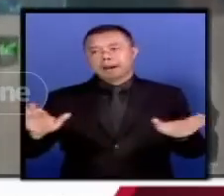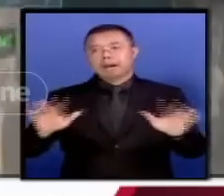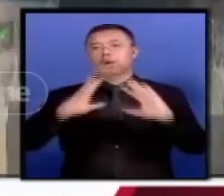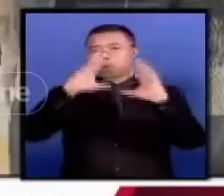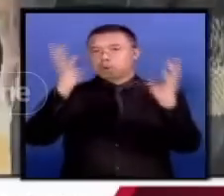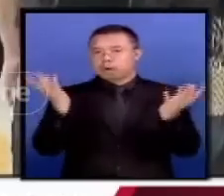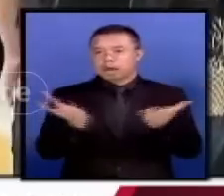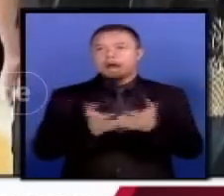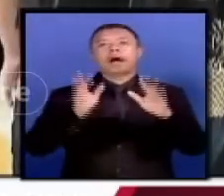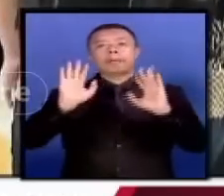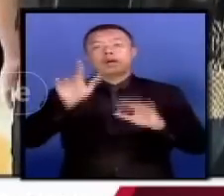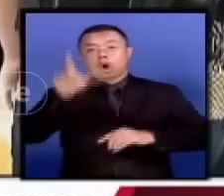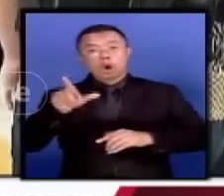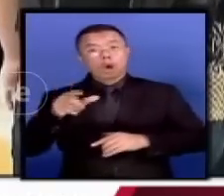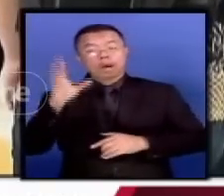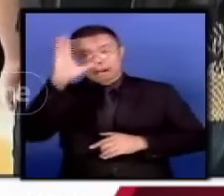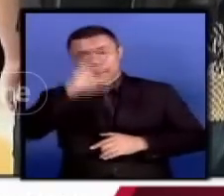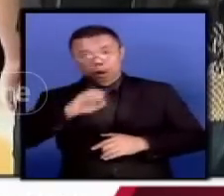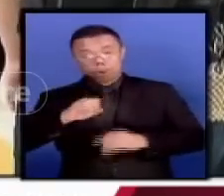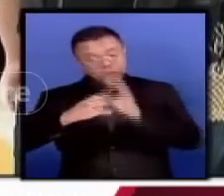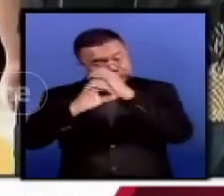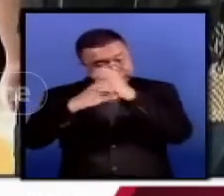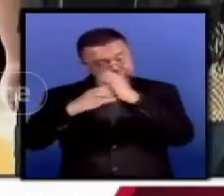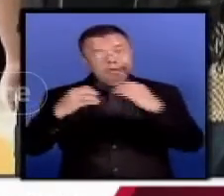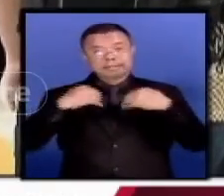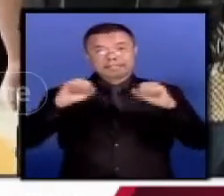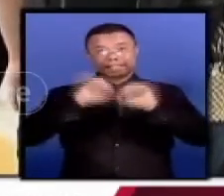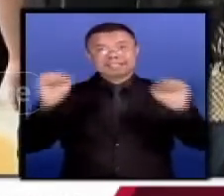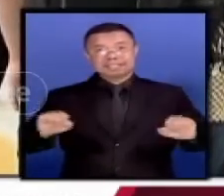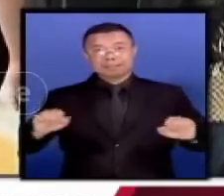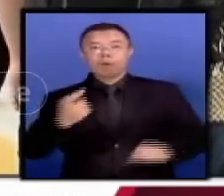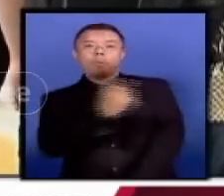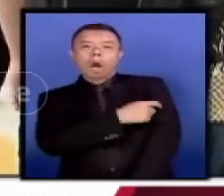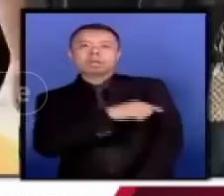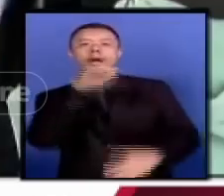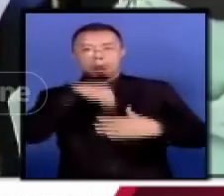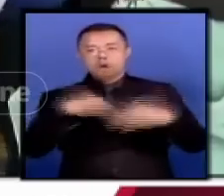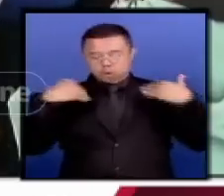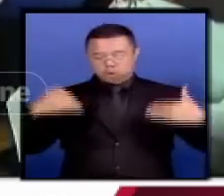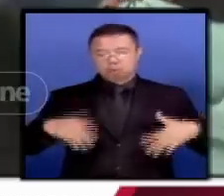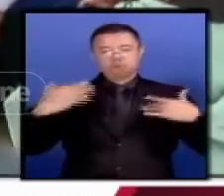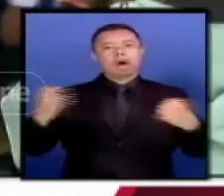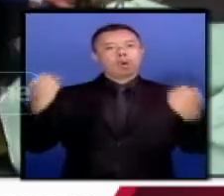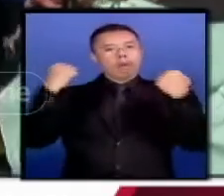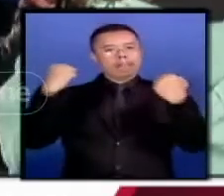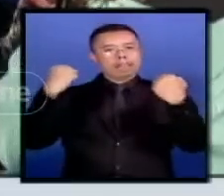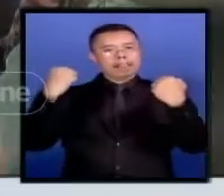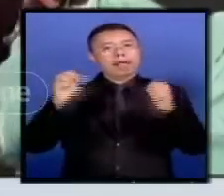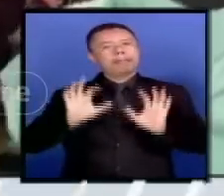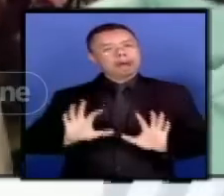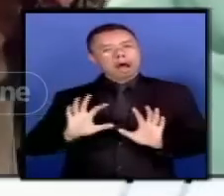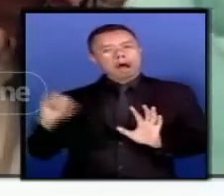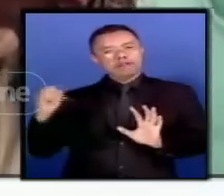penelitian menunjukkan bahwa sistem kekebalan tubuh manusia dari vaksin yang disuntikan ini sudah mumpuni untuk menahan